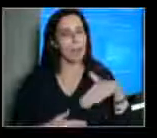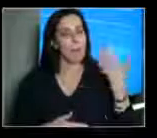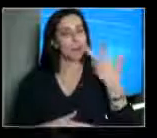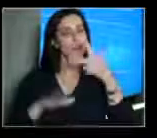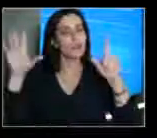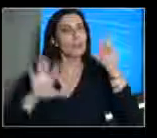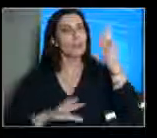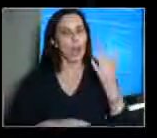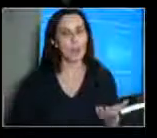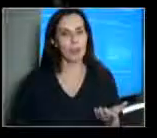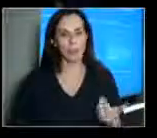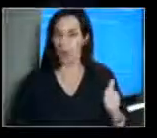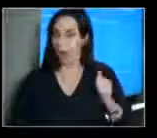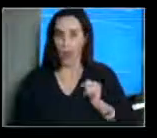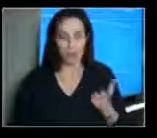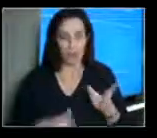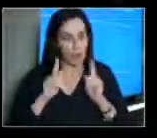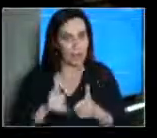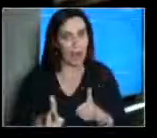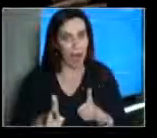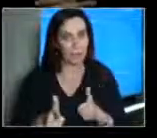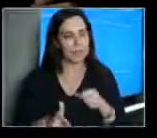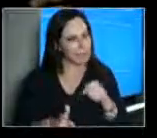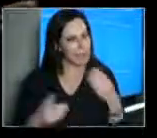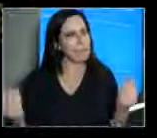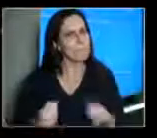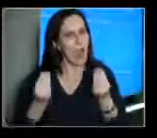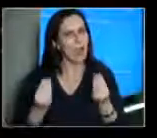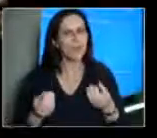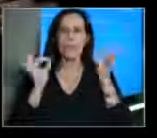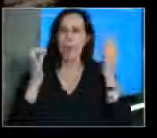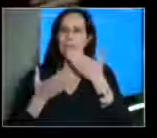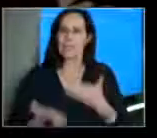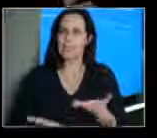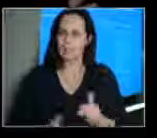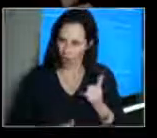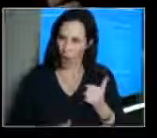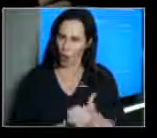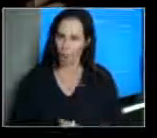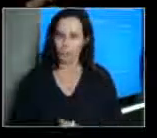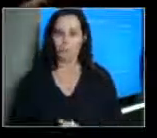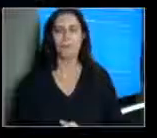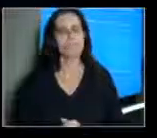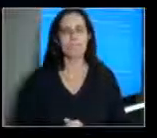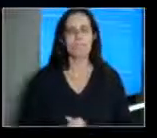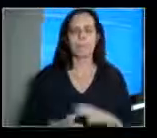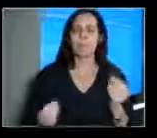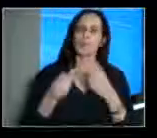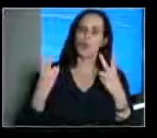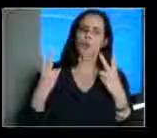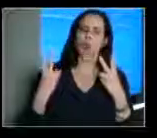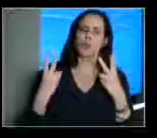אחרי חייל שנלחם, זה משהו שמייחד אותנו, נכון? זו נקודה מאוד